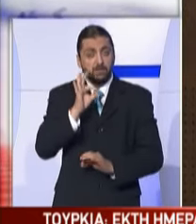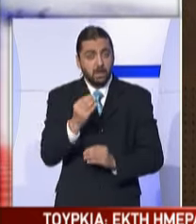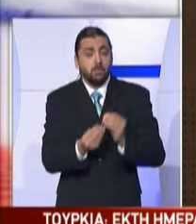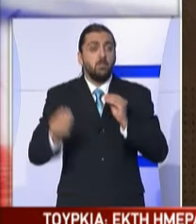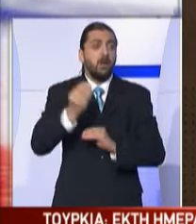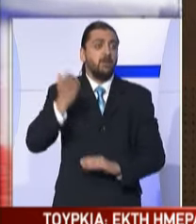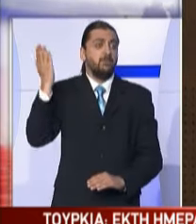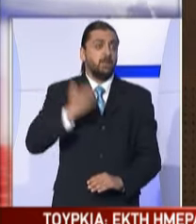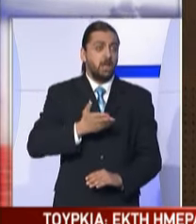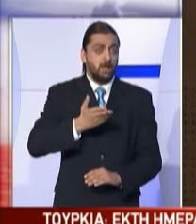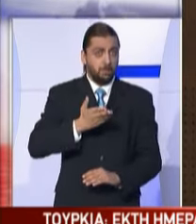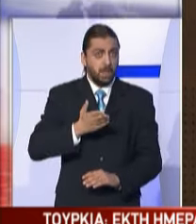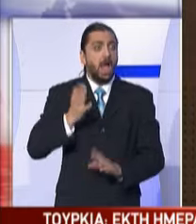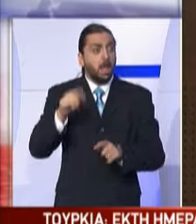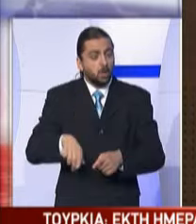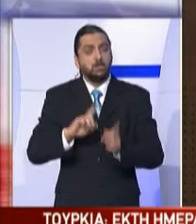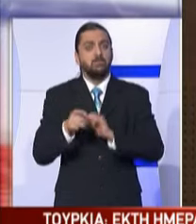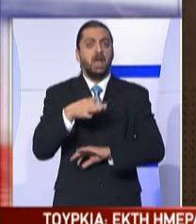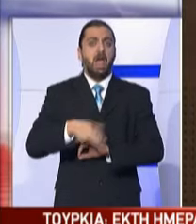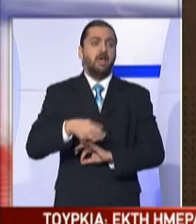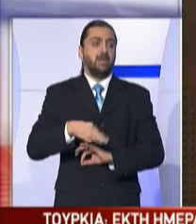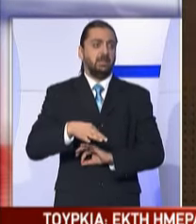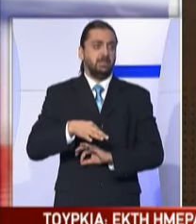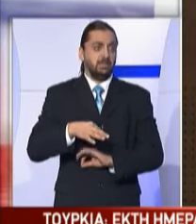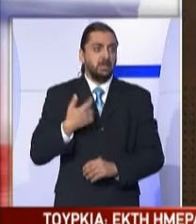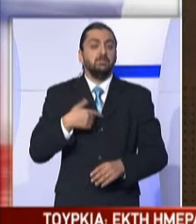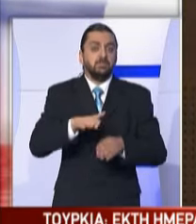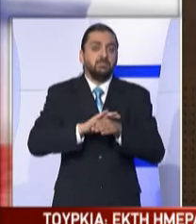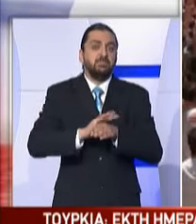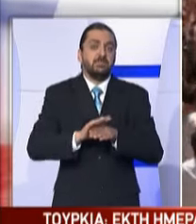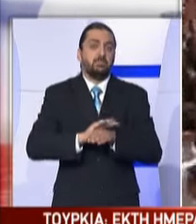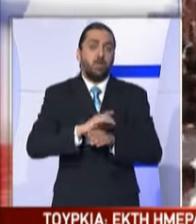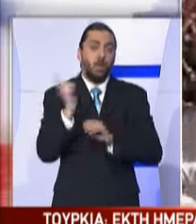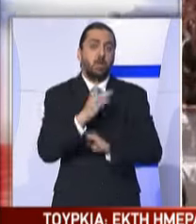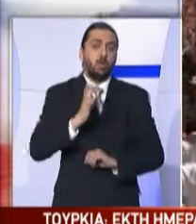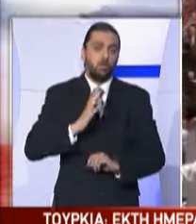Aşırı şiddet gösterisi yanlıştır, haksızdır, o yurttaşlarımdan özür diliyorum.